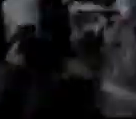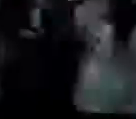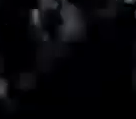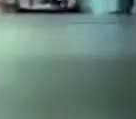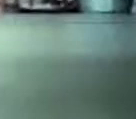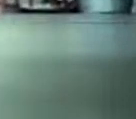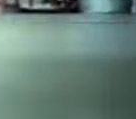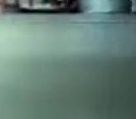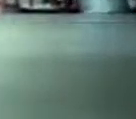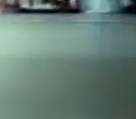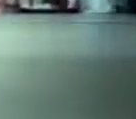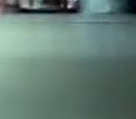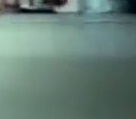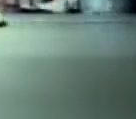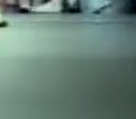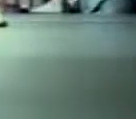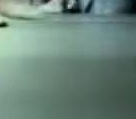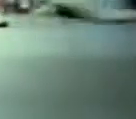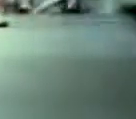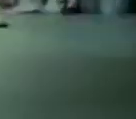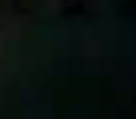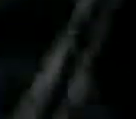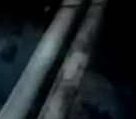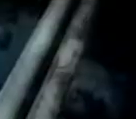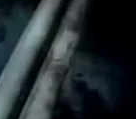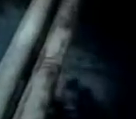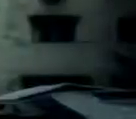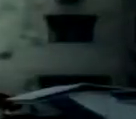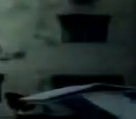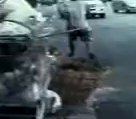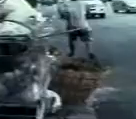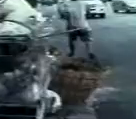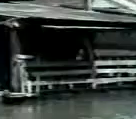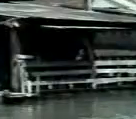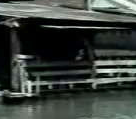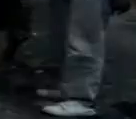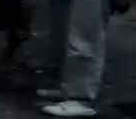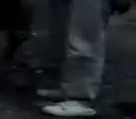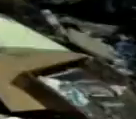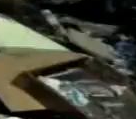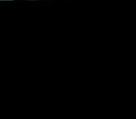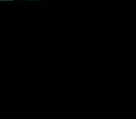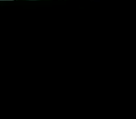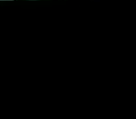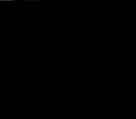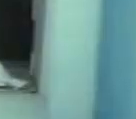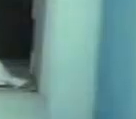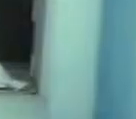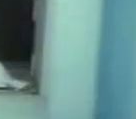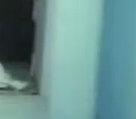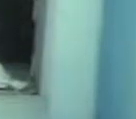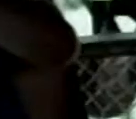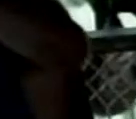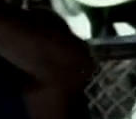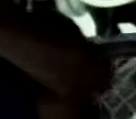ยอยู่ในพื้นที่เขตเมืองต่างๆทั่วประเทศแต่ในชีวิตสังคมเมืองอาจไม่ได้เป็นอย่างที่คิดฝันทุกสิ่งไปด้วยยังมีปัญหาที่แอบซ่อน